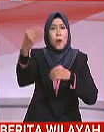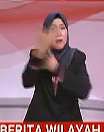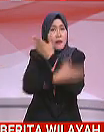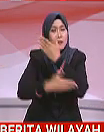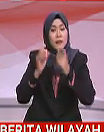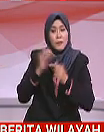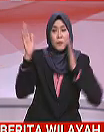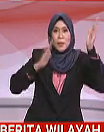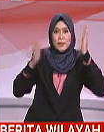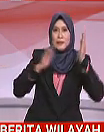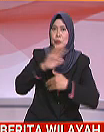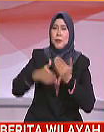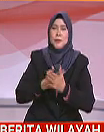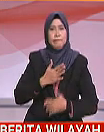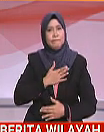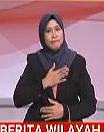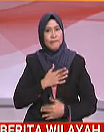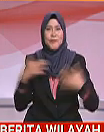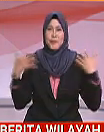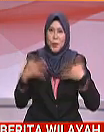mahupun domestik.